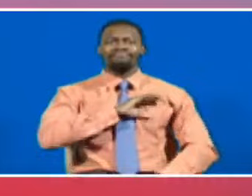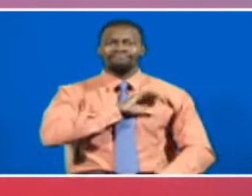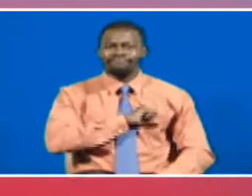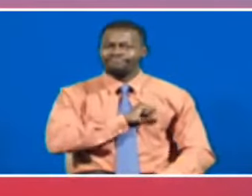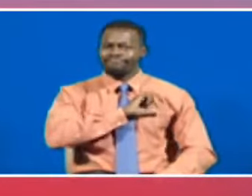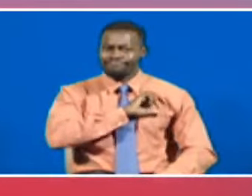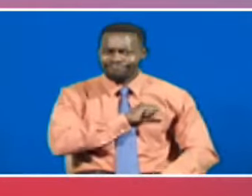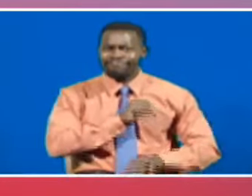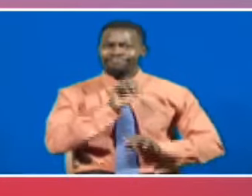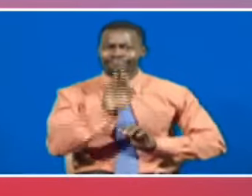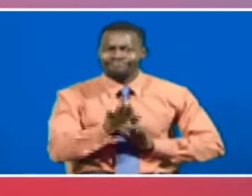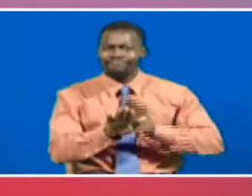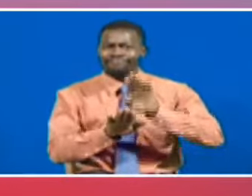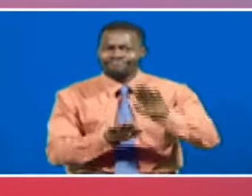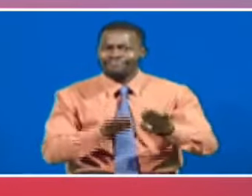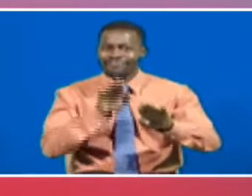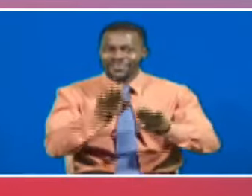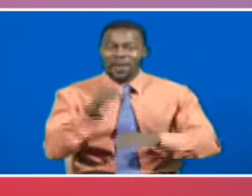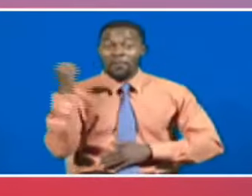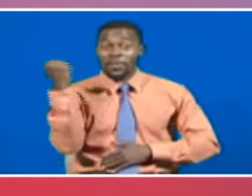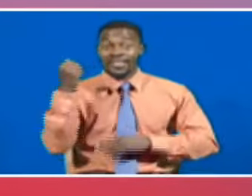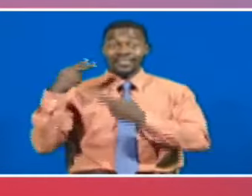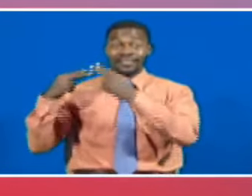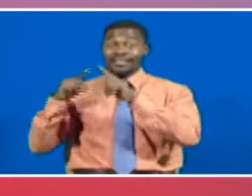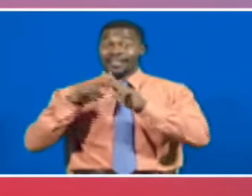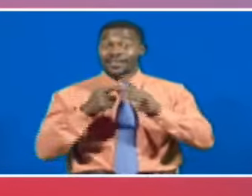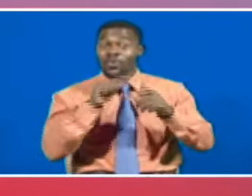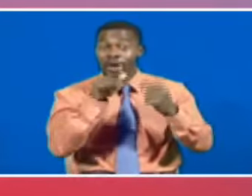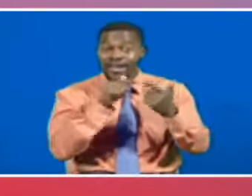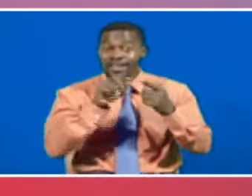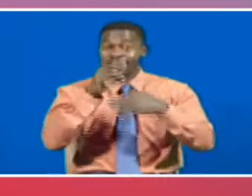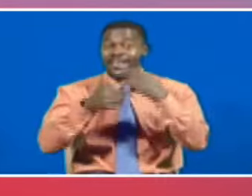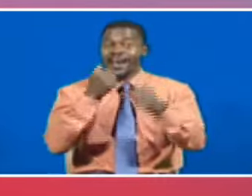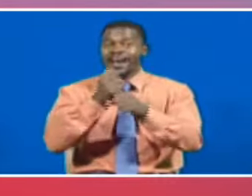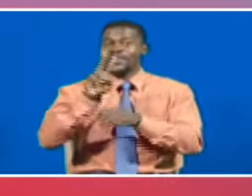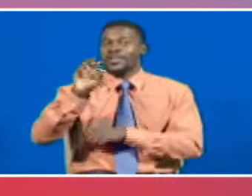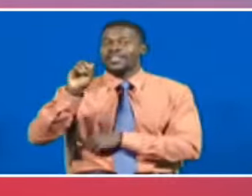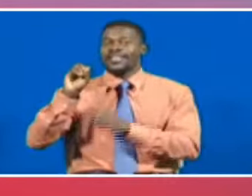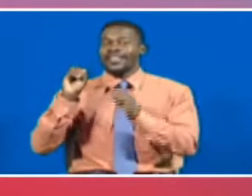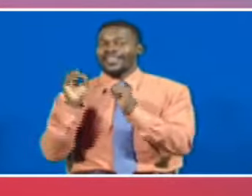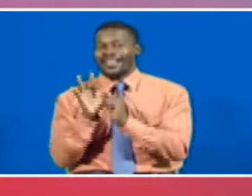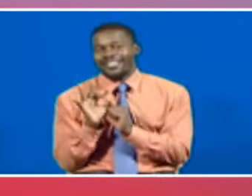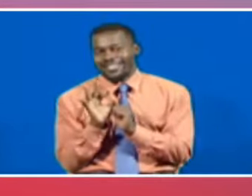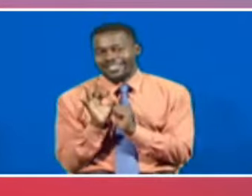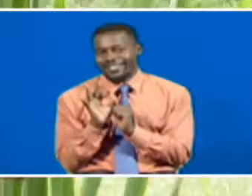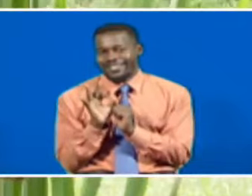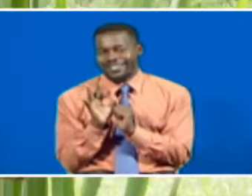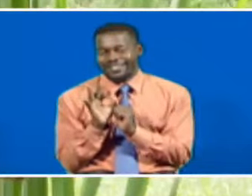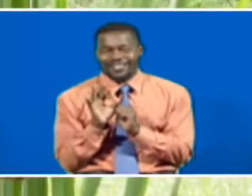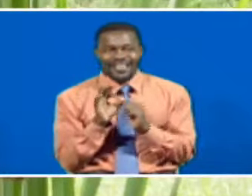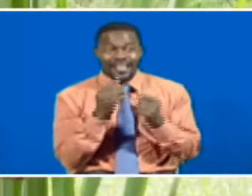hatua. Mvutio wa kisiasa ulianza mwaka 2013. Tukakuja